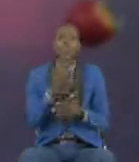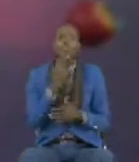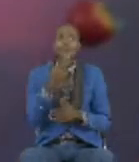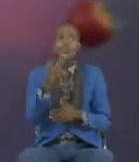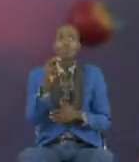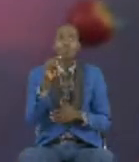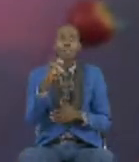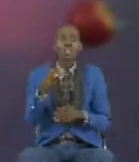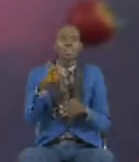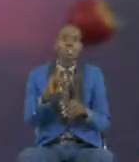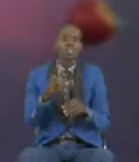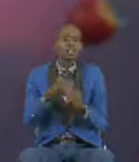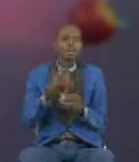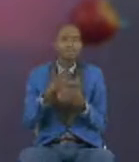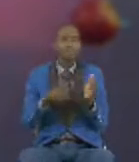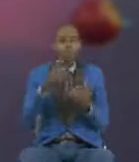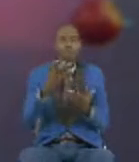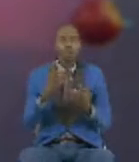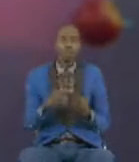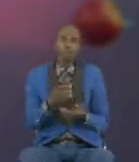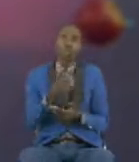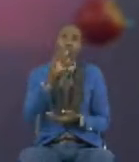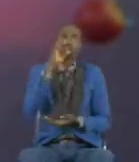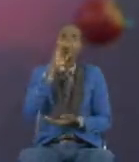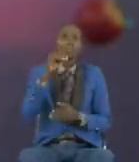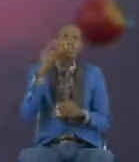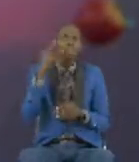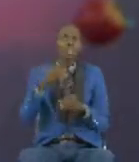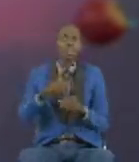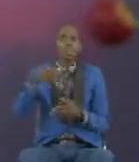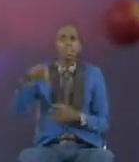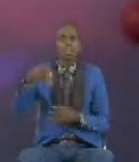dans ce que vous voulez boire. En somme